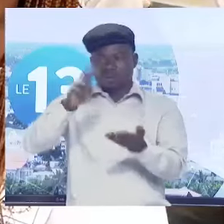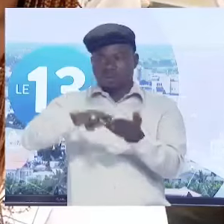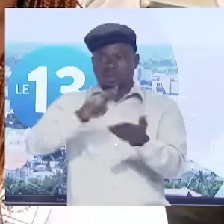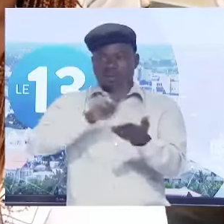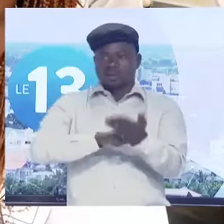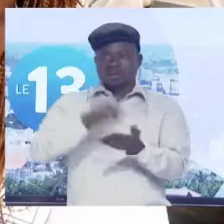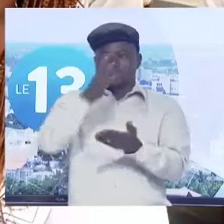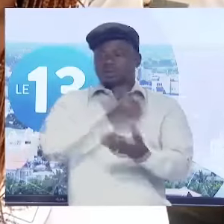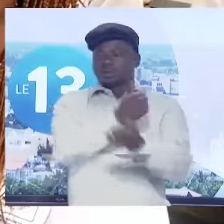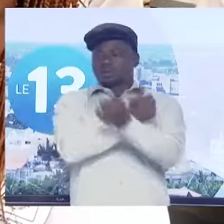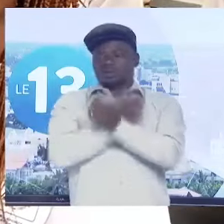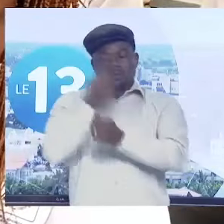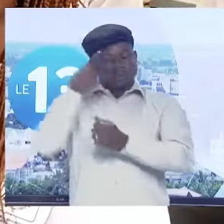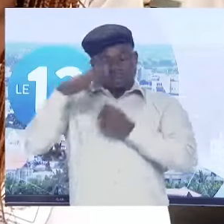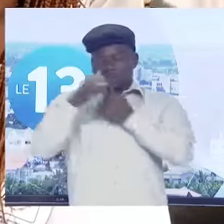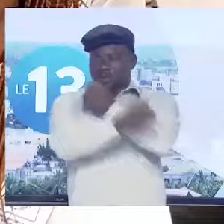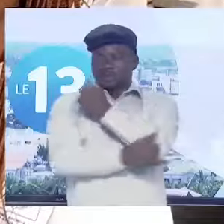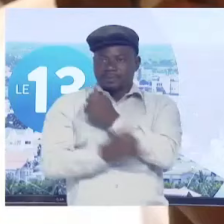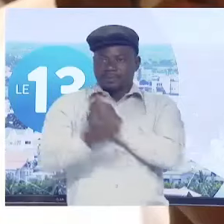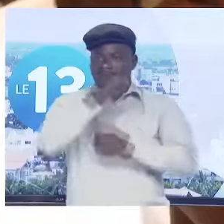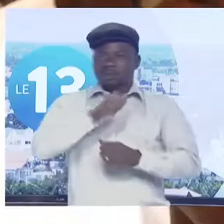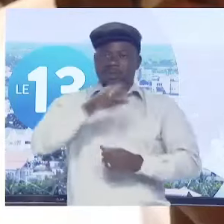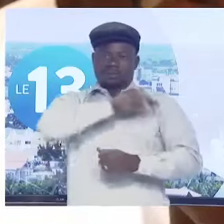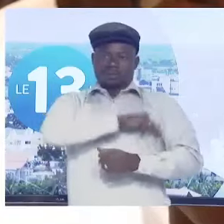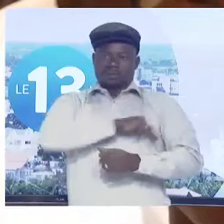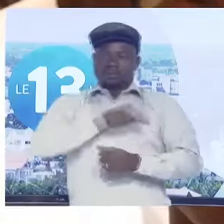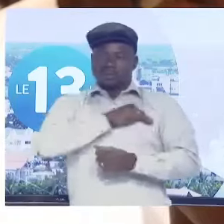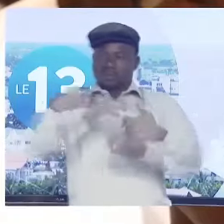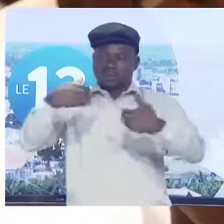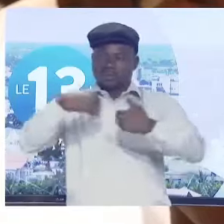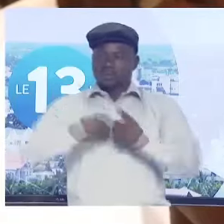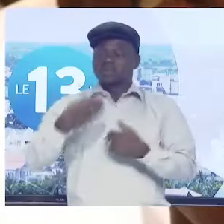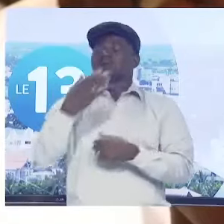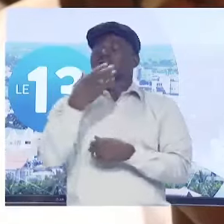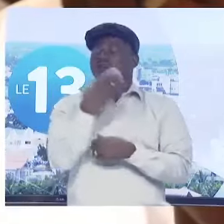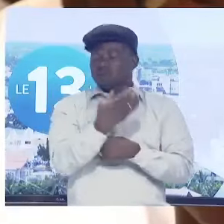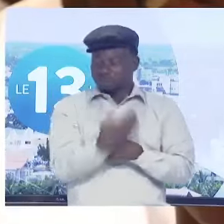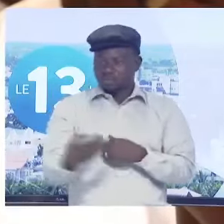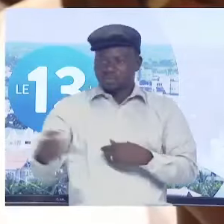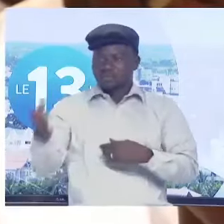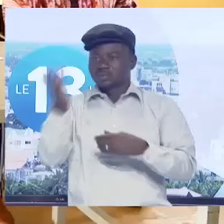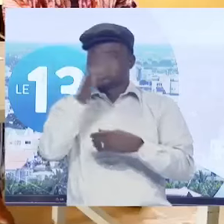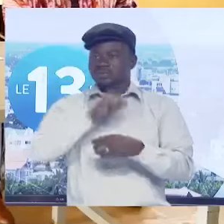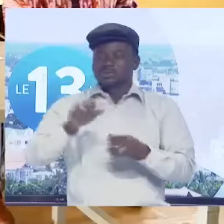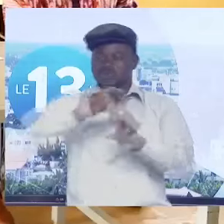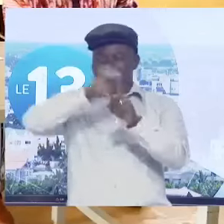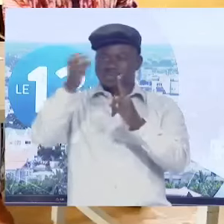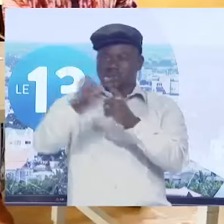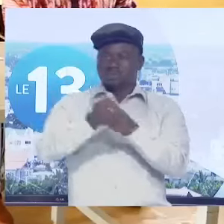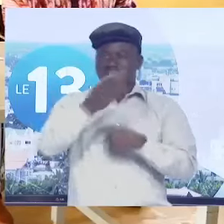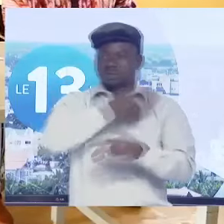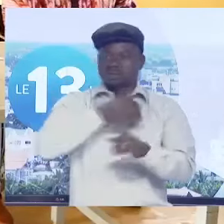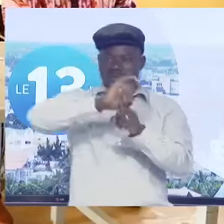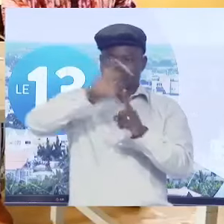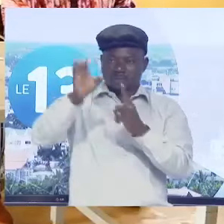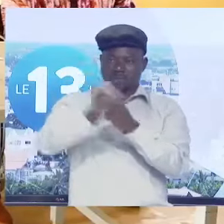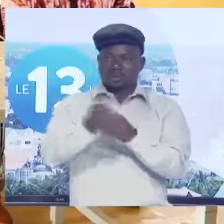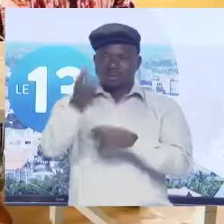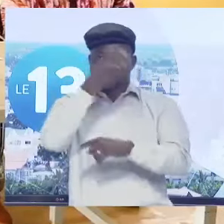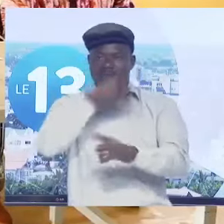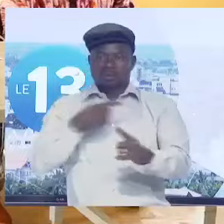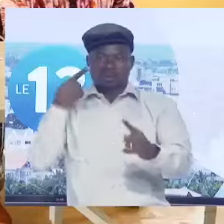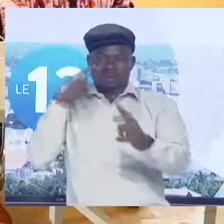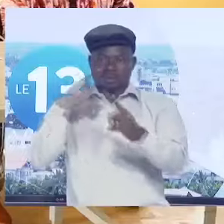de citoyenneté, acquérir des valeurs sociales et culturelles. Cette initiative vise à forger